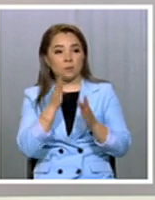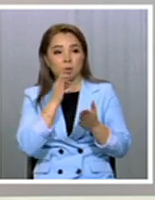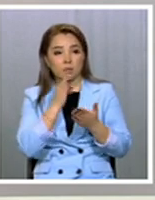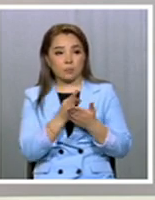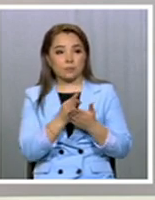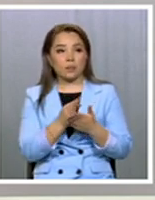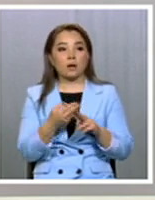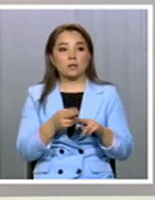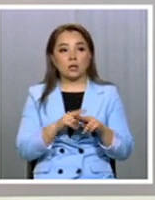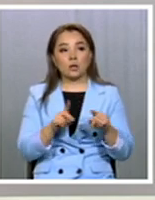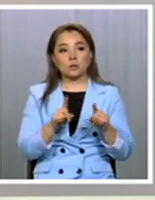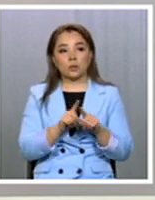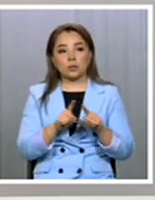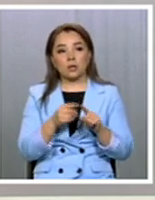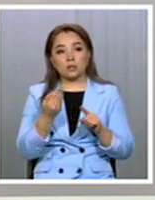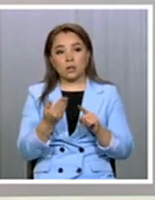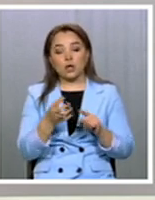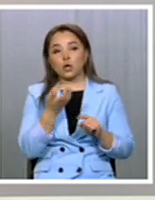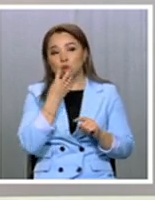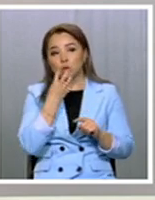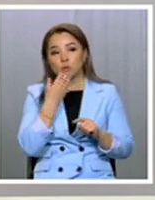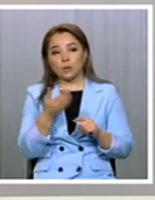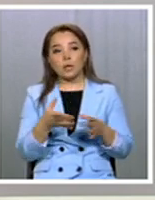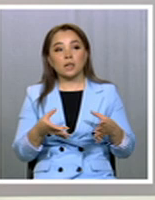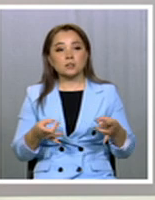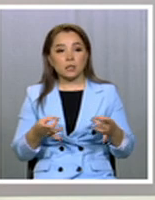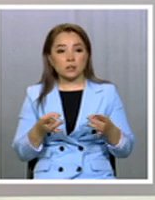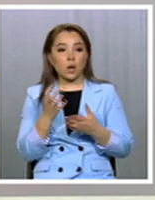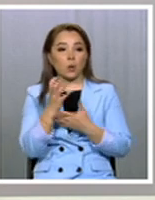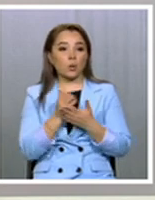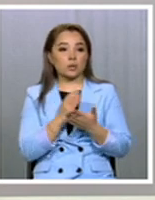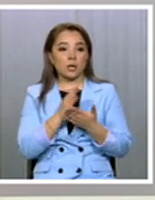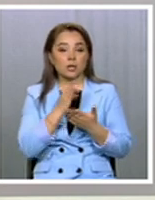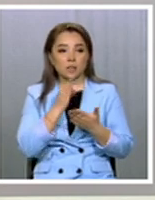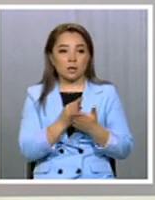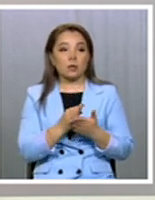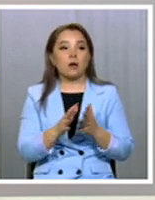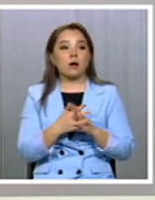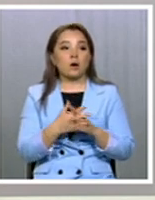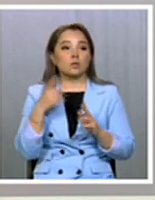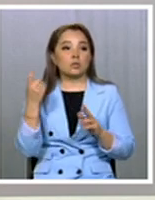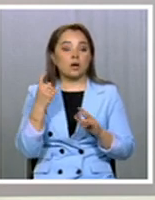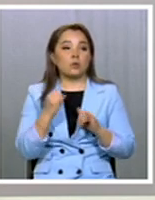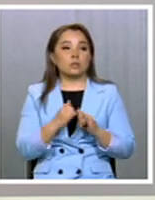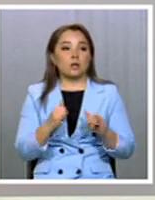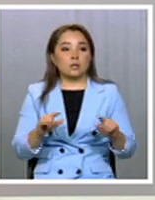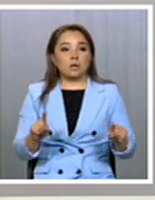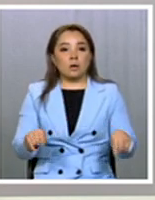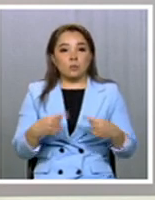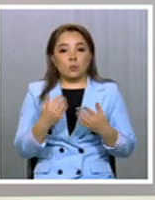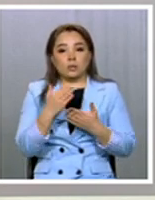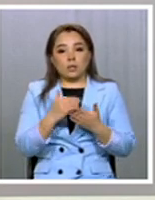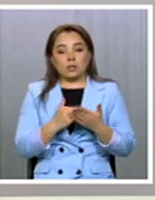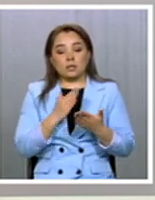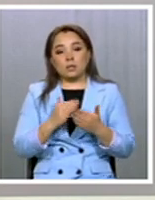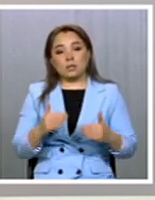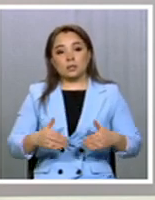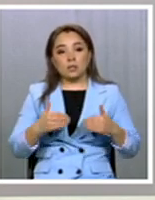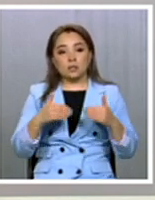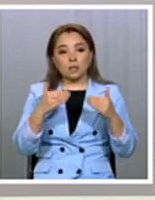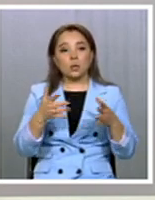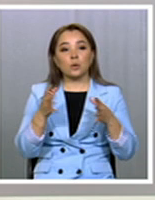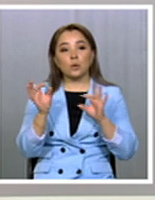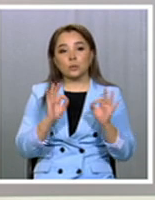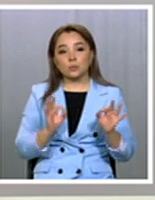Яғни агроклиматқа жылу мен ылғал қоры, ауыл шаруашылық дақылдардың даму сатылары, күздік